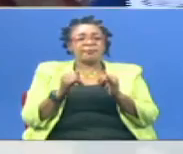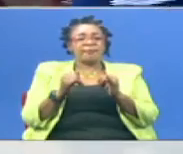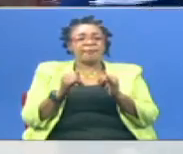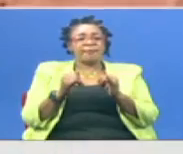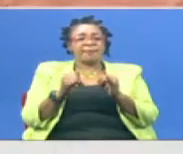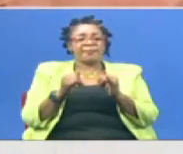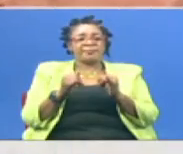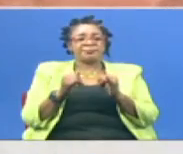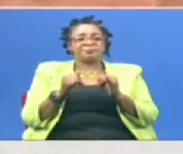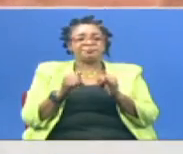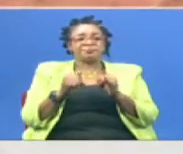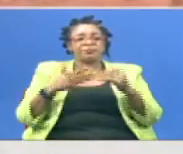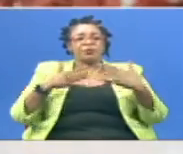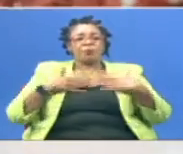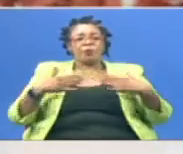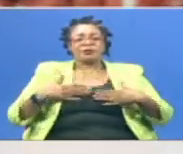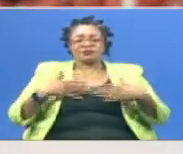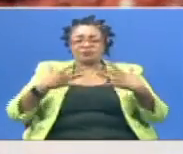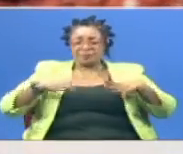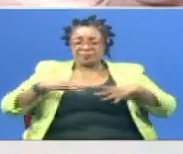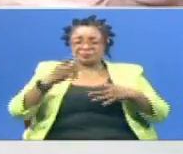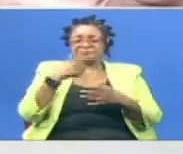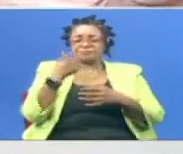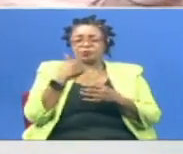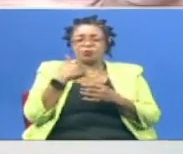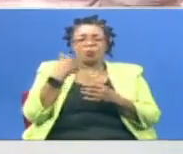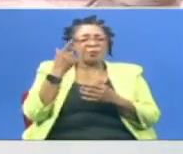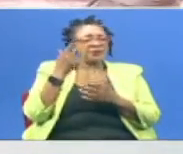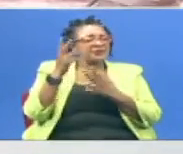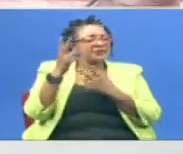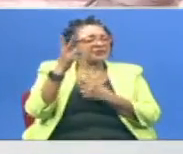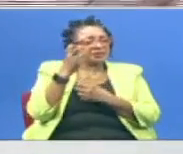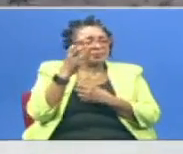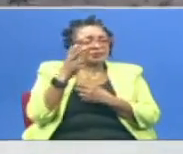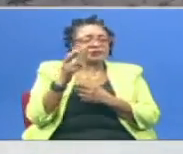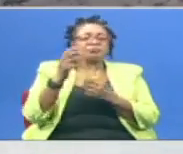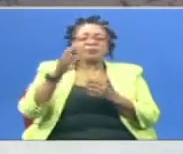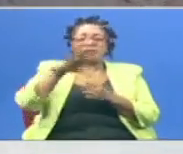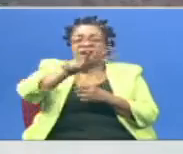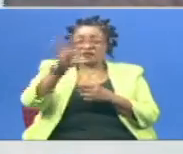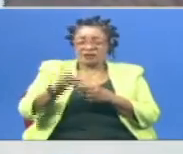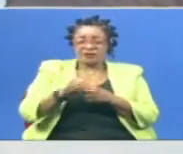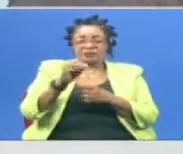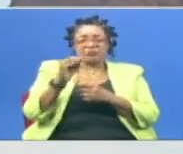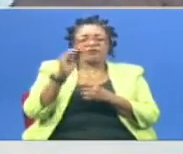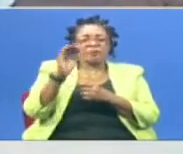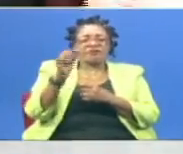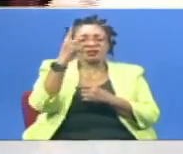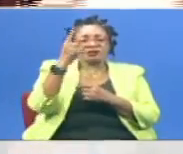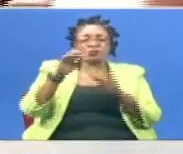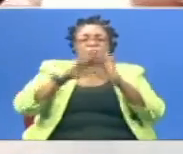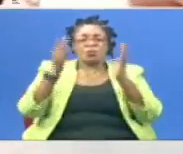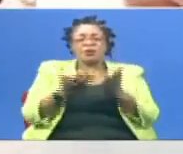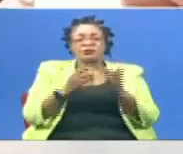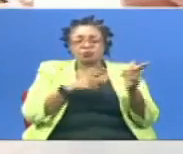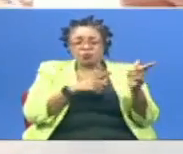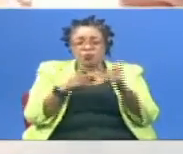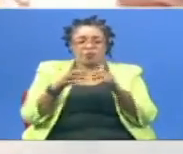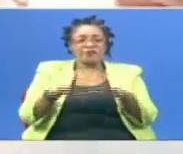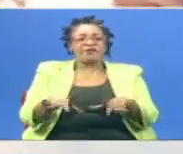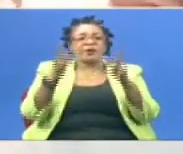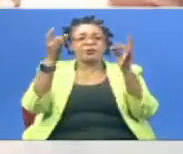Mabaki ya miili ya watu wanaoaminika kuwa Waafrika walioshiriki vita vya kwanza vya dunia imegunduliwa takriban mita 100